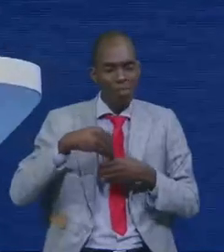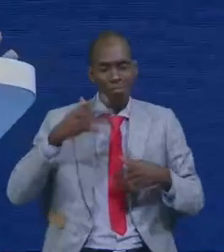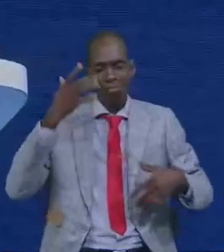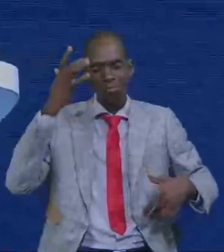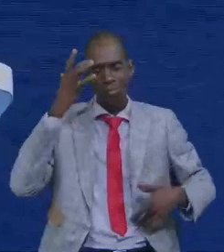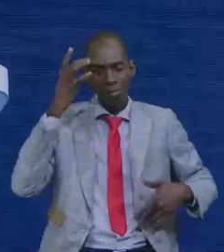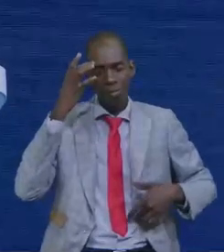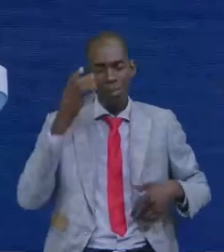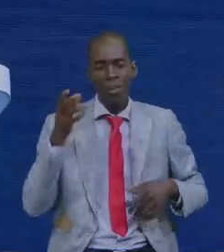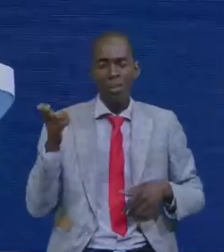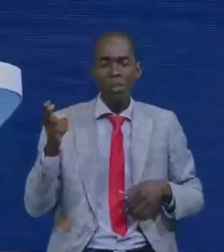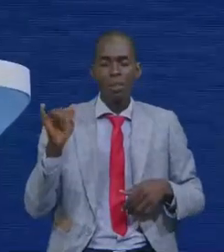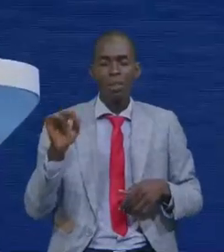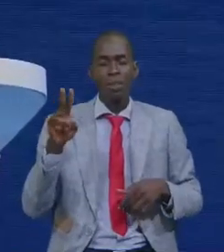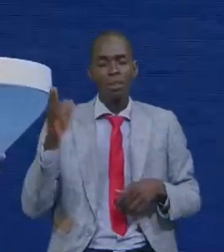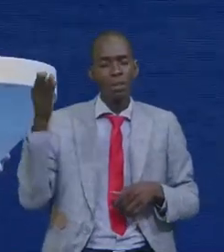VIH/SIDA,